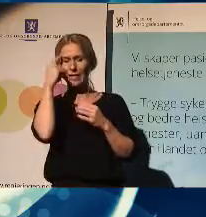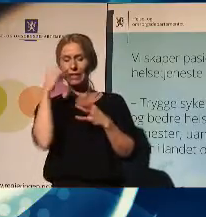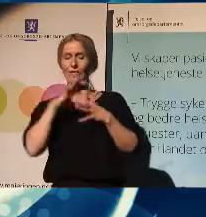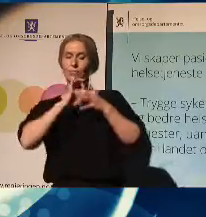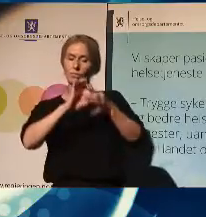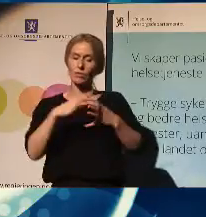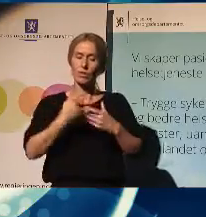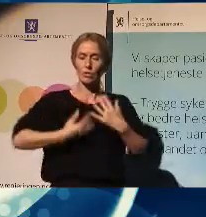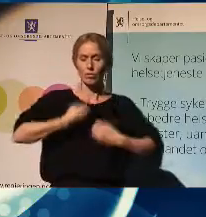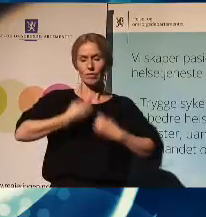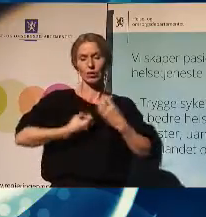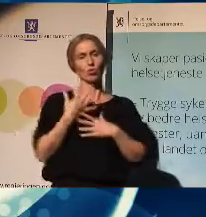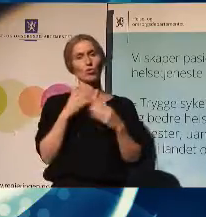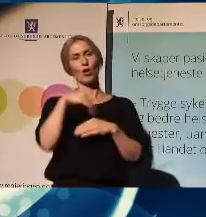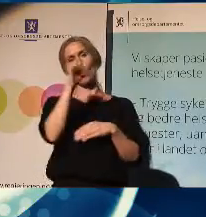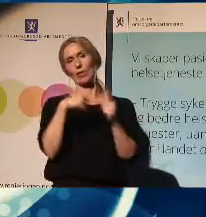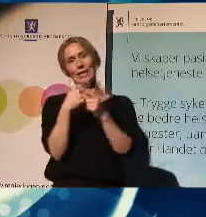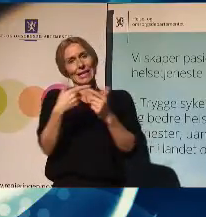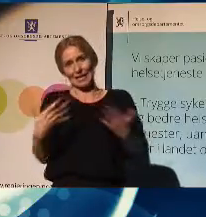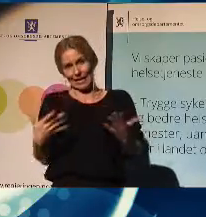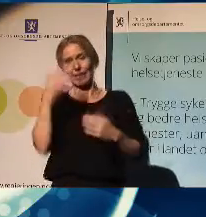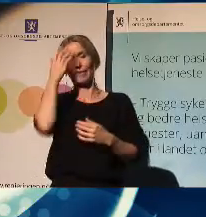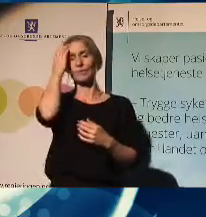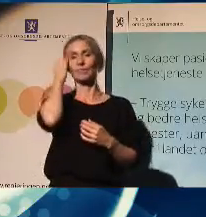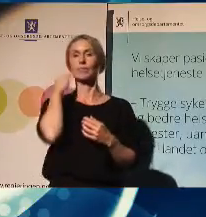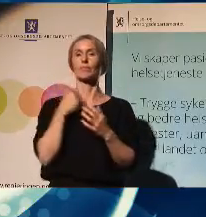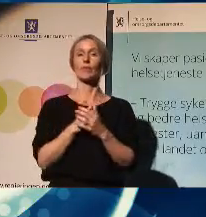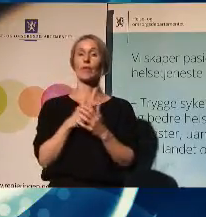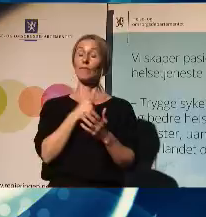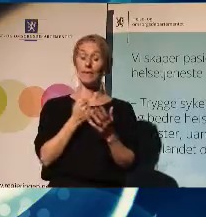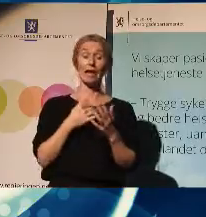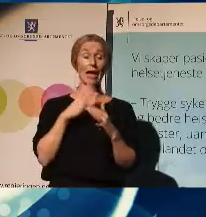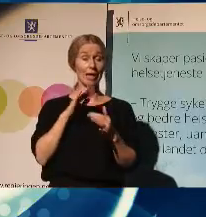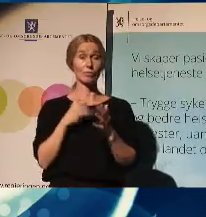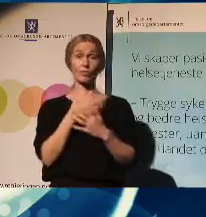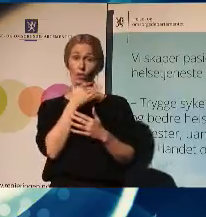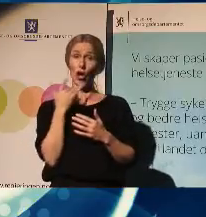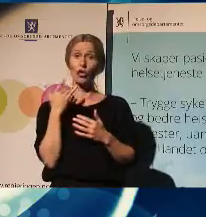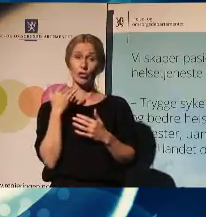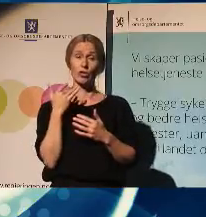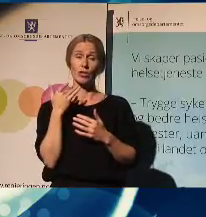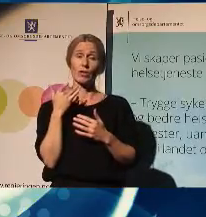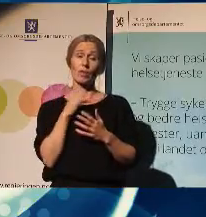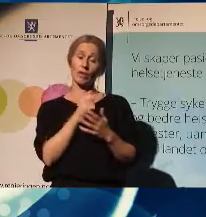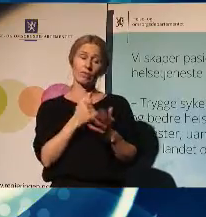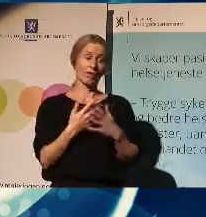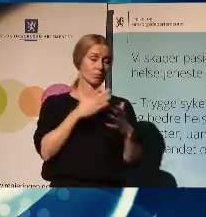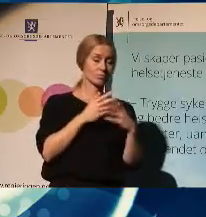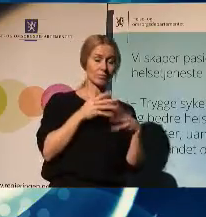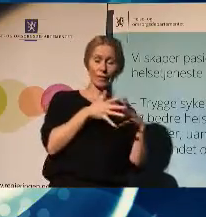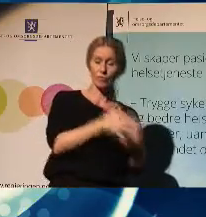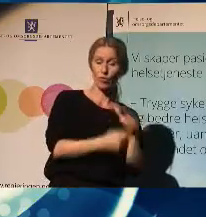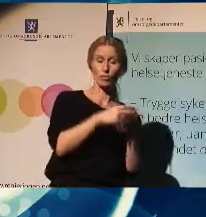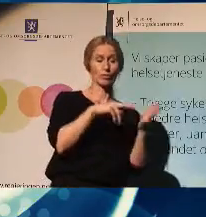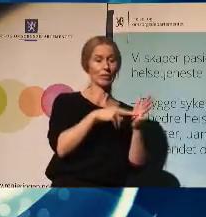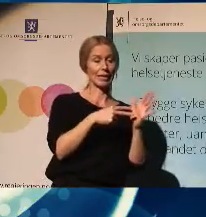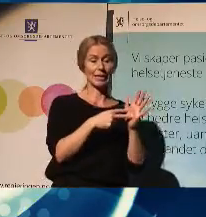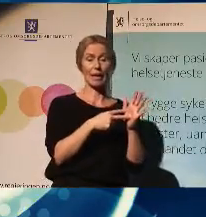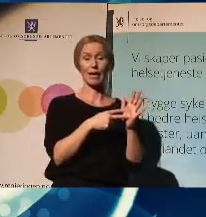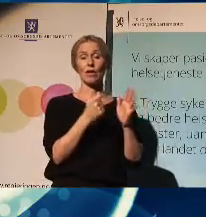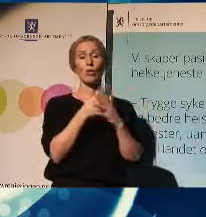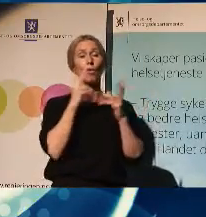motiverende intervju har økt. Vi er jo veldig fornøyd med at vi har både gjennomført prosjektet og ikke